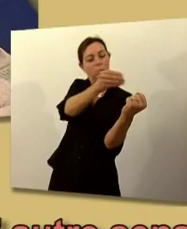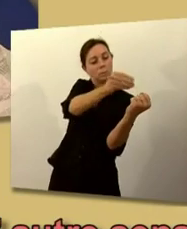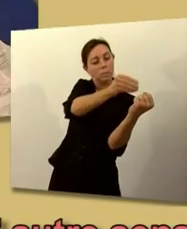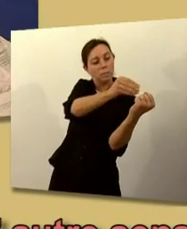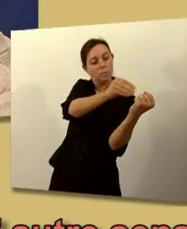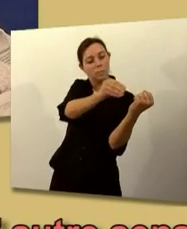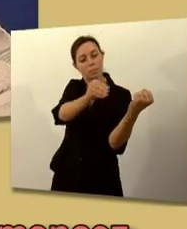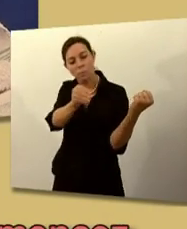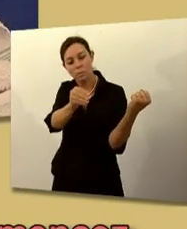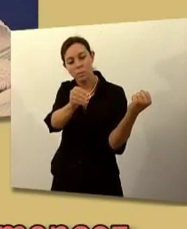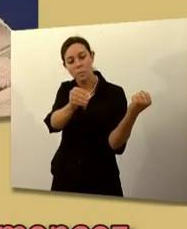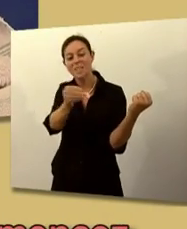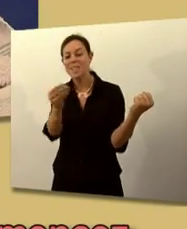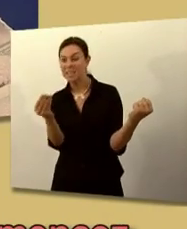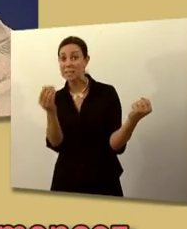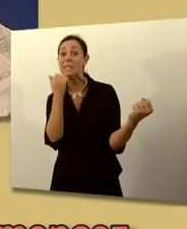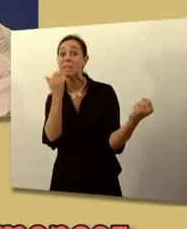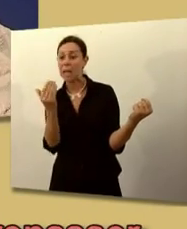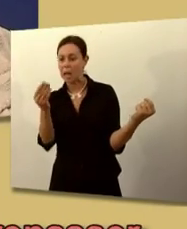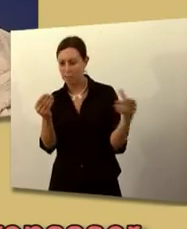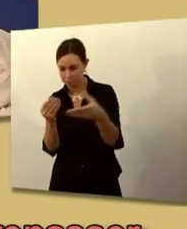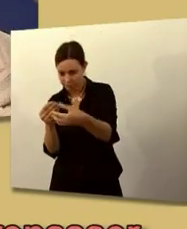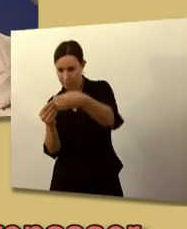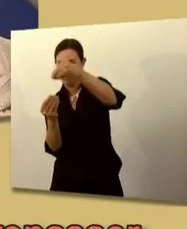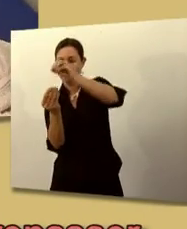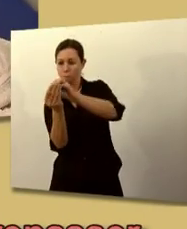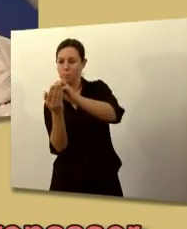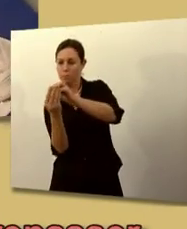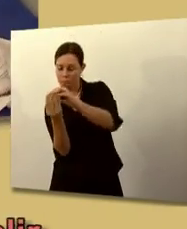vous recommencez pour éviter de repasser les saletés